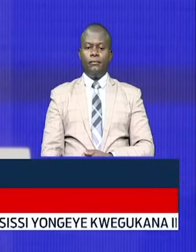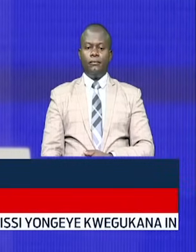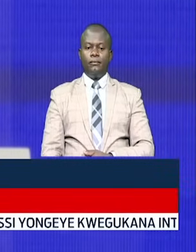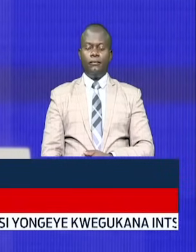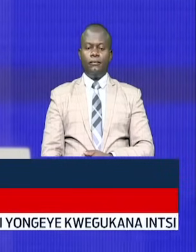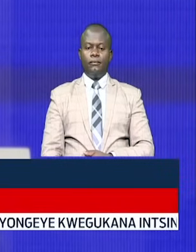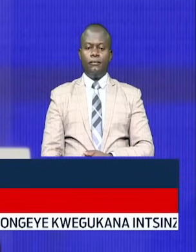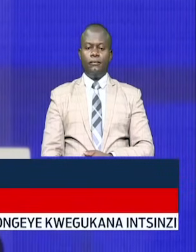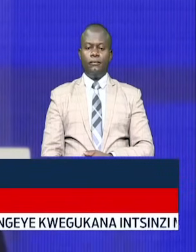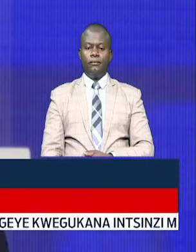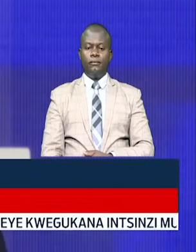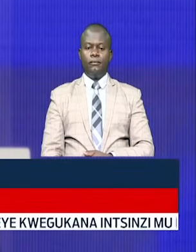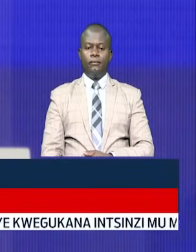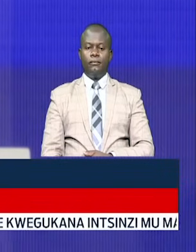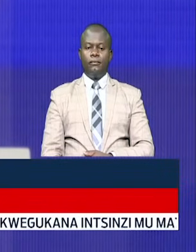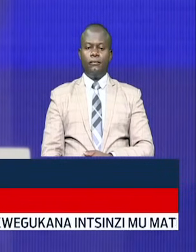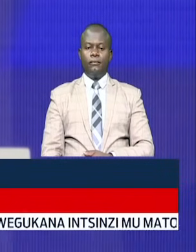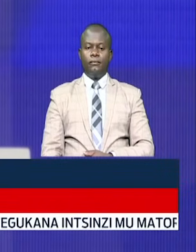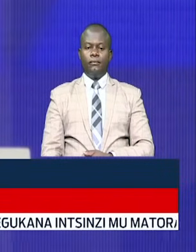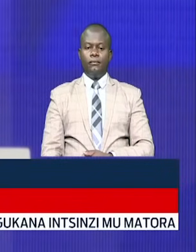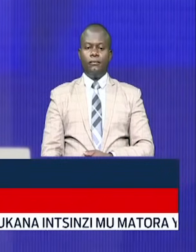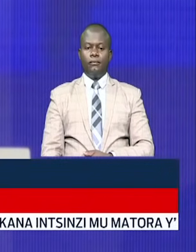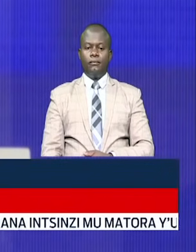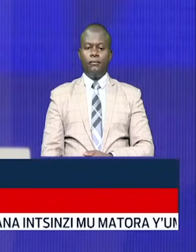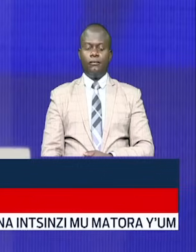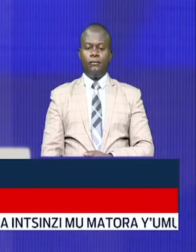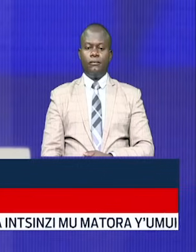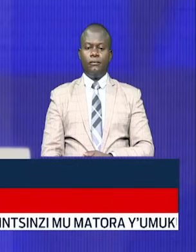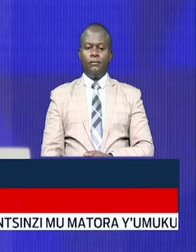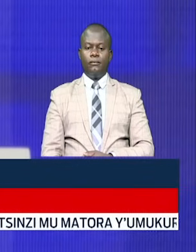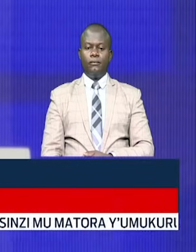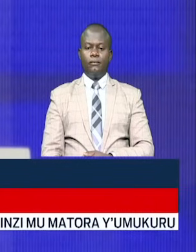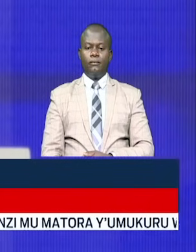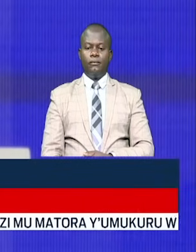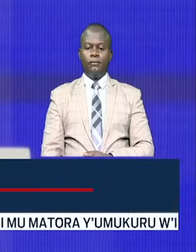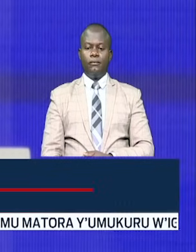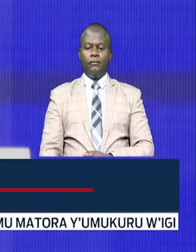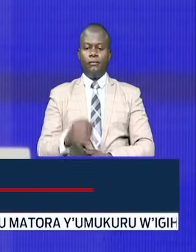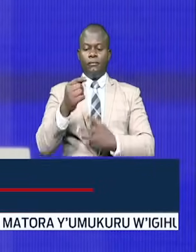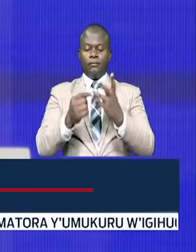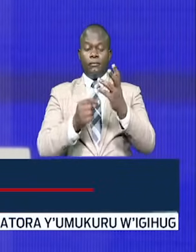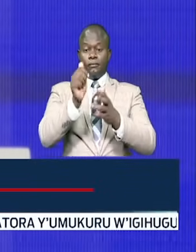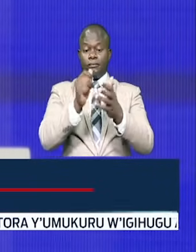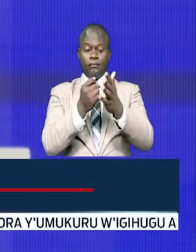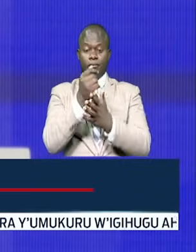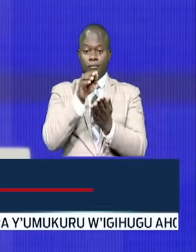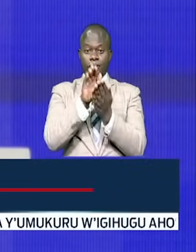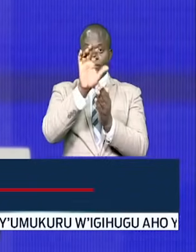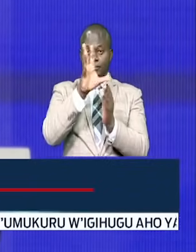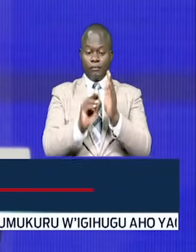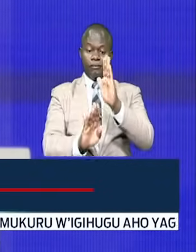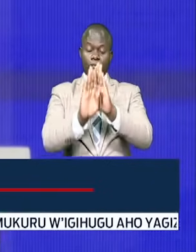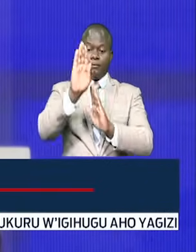On quality healthcare infrastructure for Africa. Nabyo nibyo byatumye Banki ya Afurika itsura